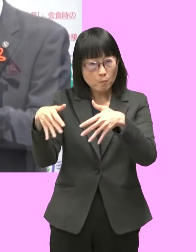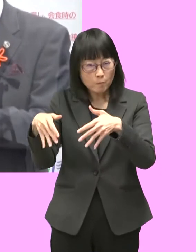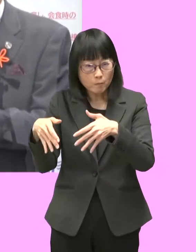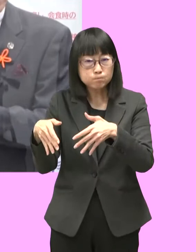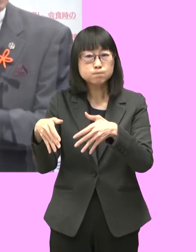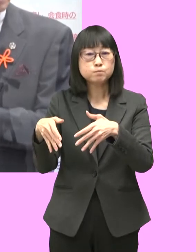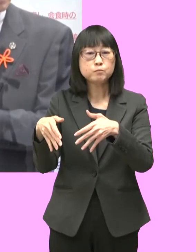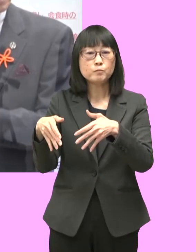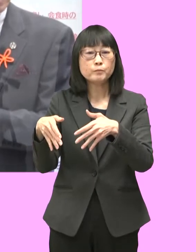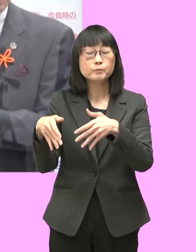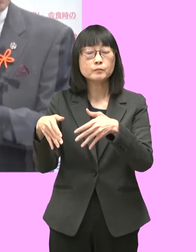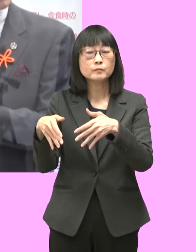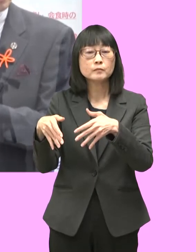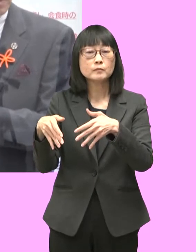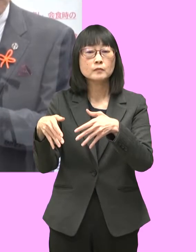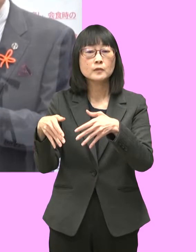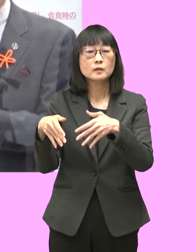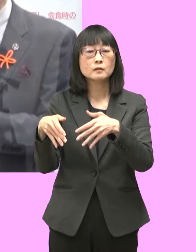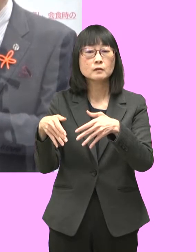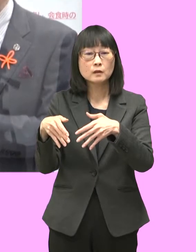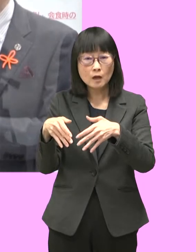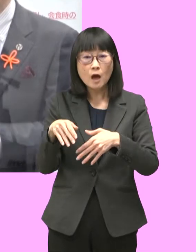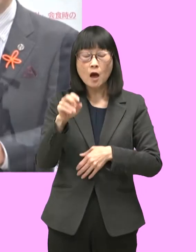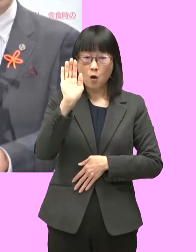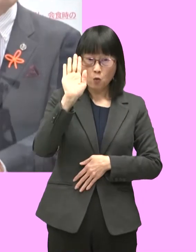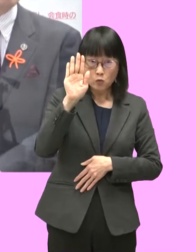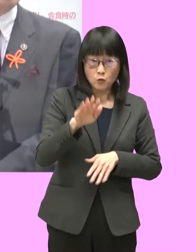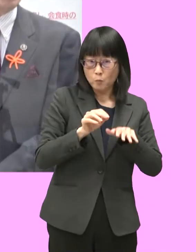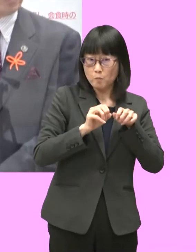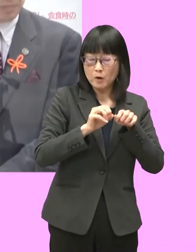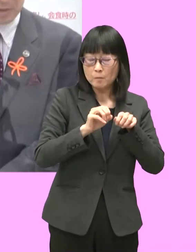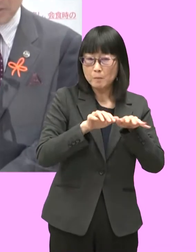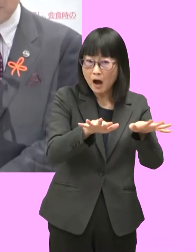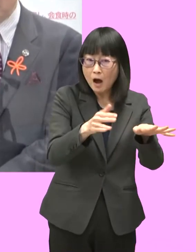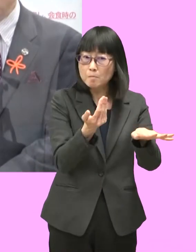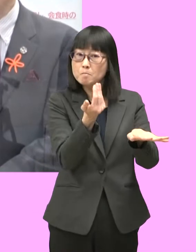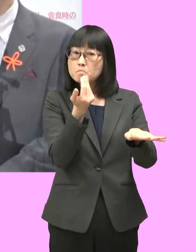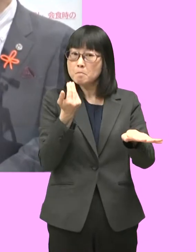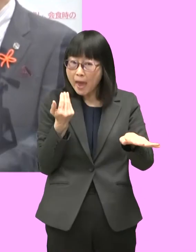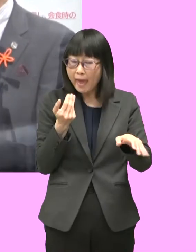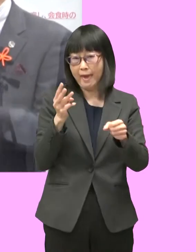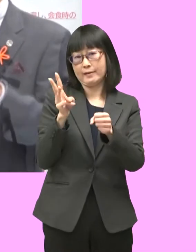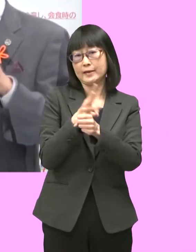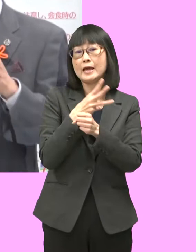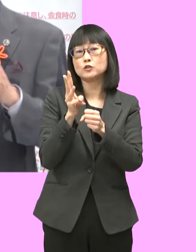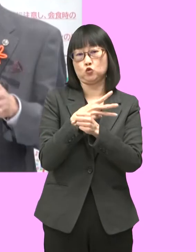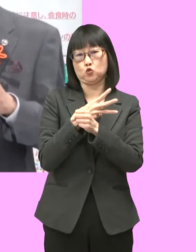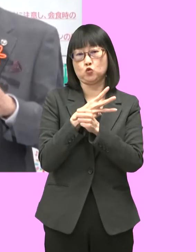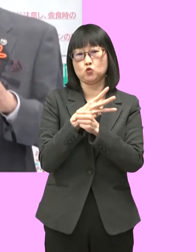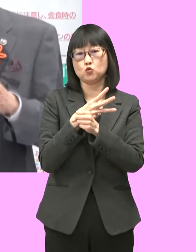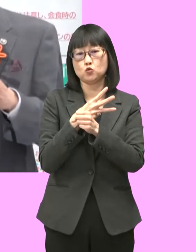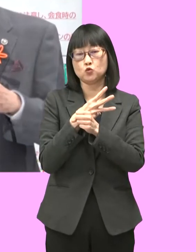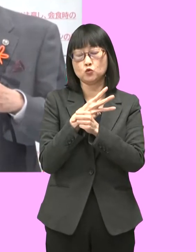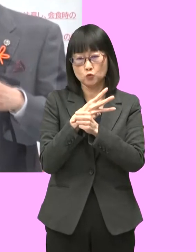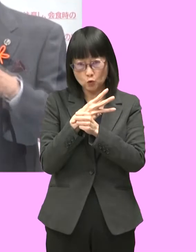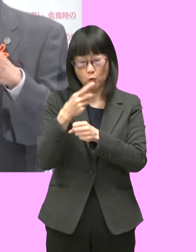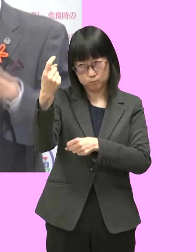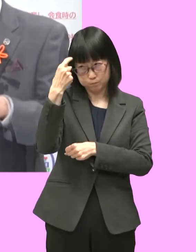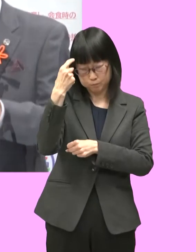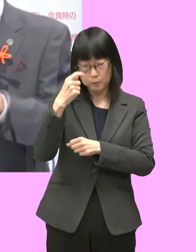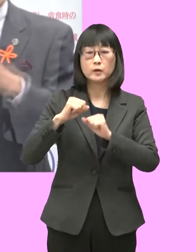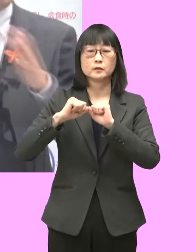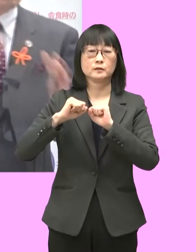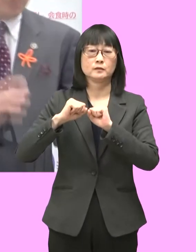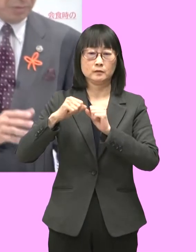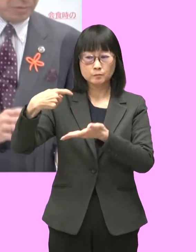をしっかりと仕事ができる、そういう研修を事前に受けていただきます。そして感染状況に応じてそ